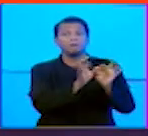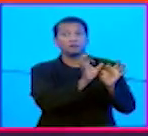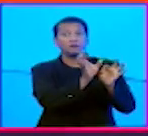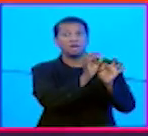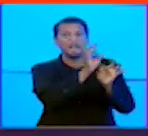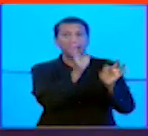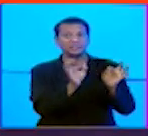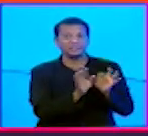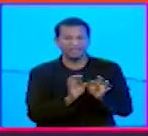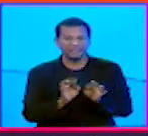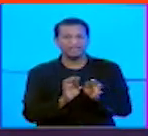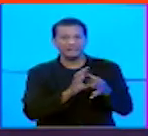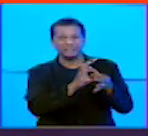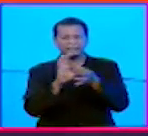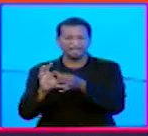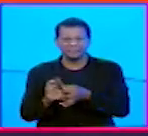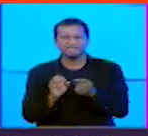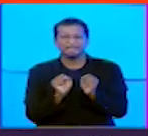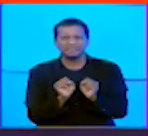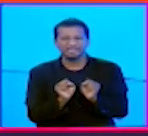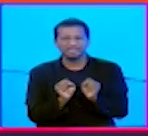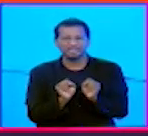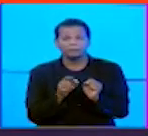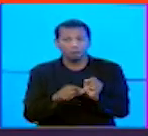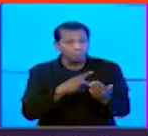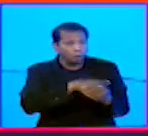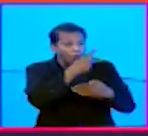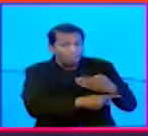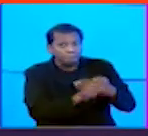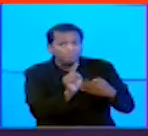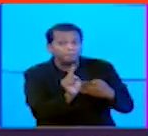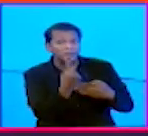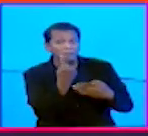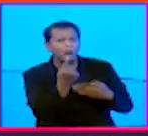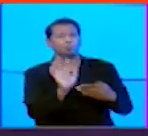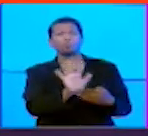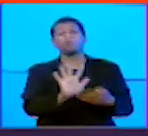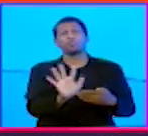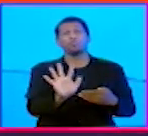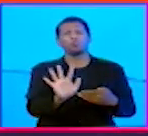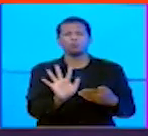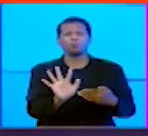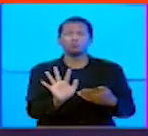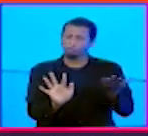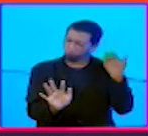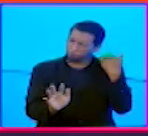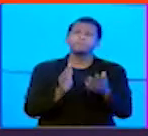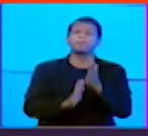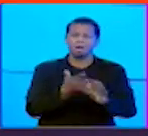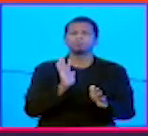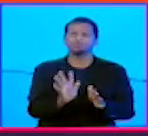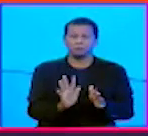sebetulnya kan program ini bukan program pertama kali dilakukan di di negara kita di Indonesia banyak sekali